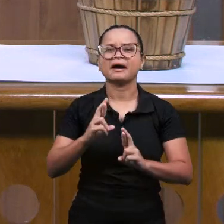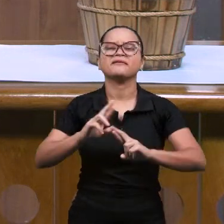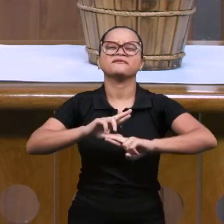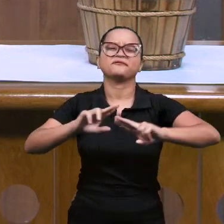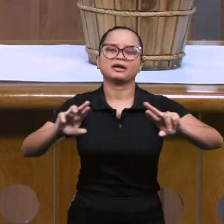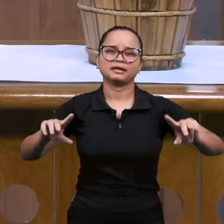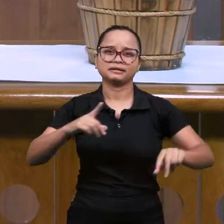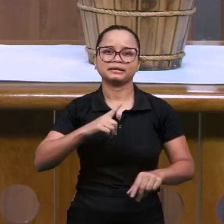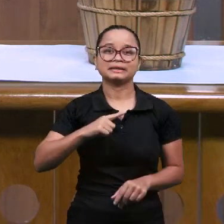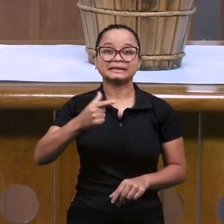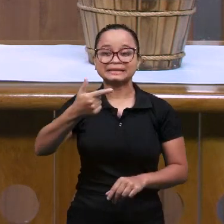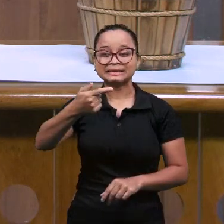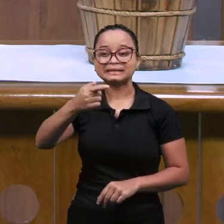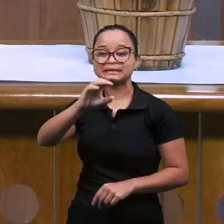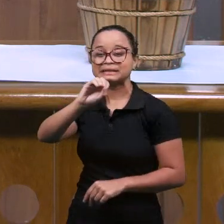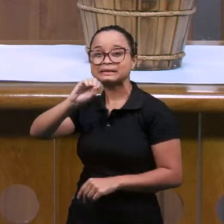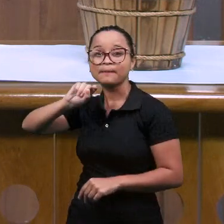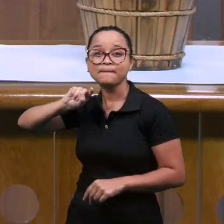une moyenne de